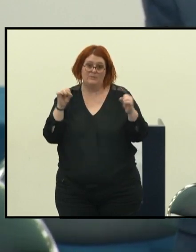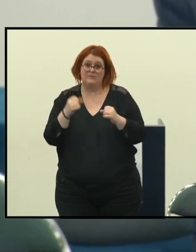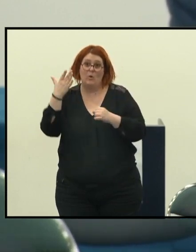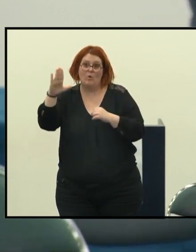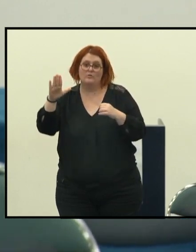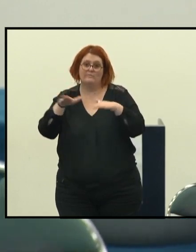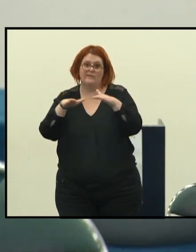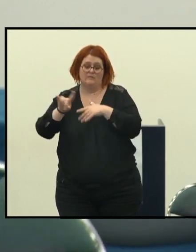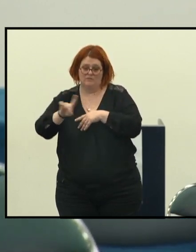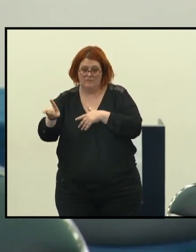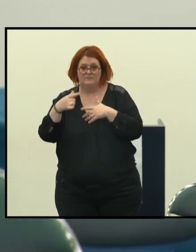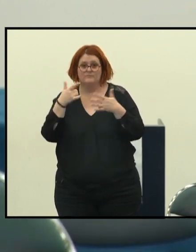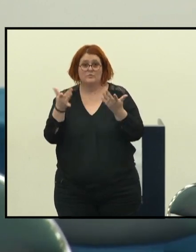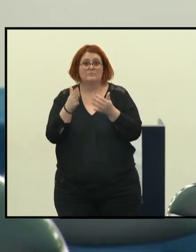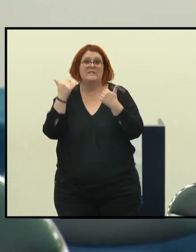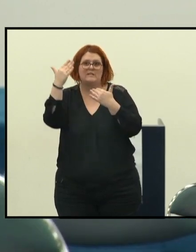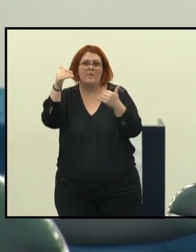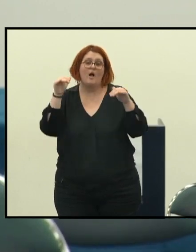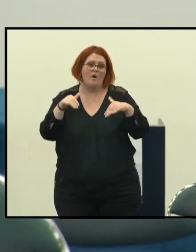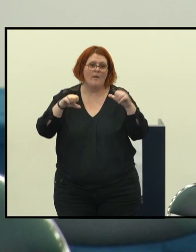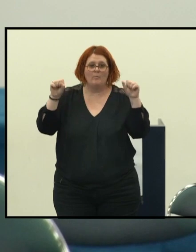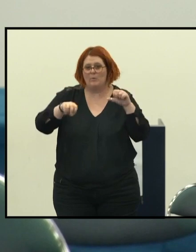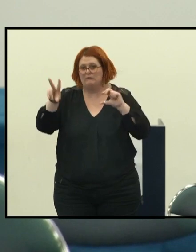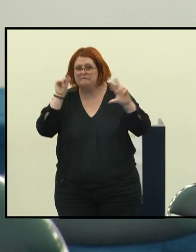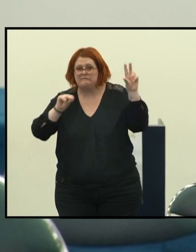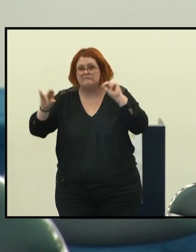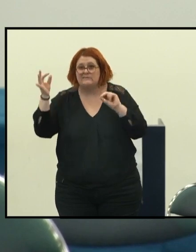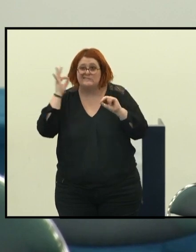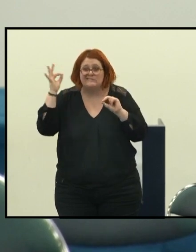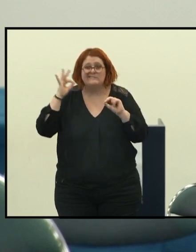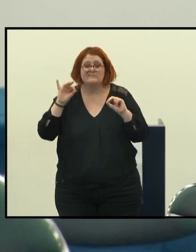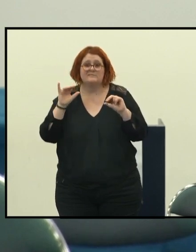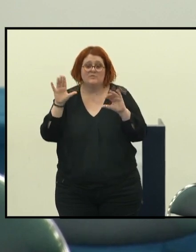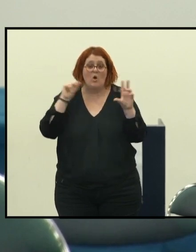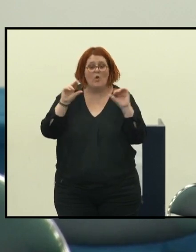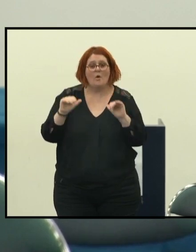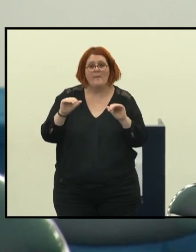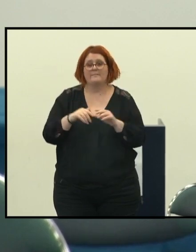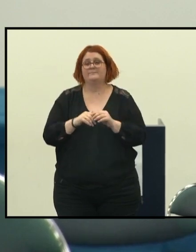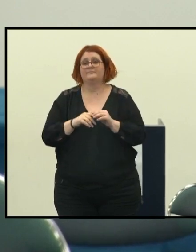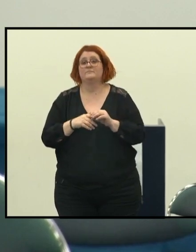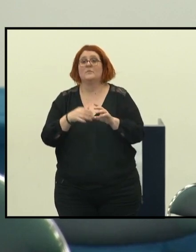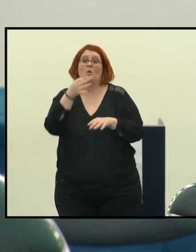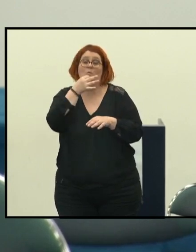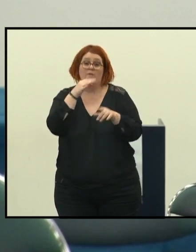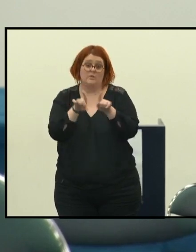pour aujourd'hui, donc j'espère que c'était quand même audible à distance. Et j'en profite